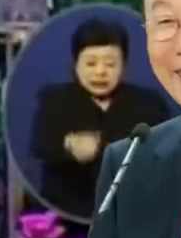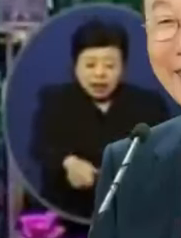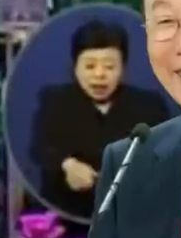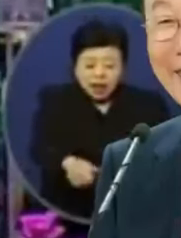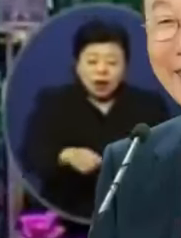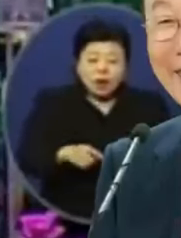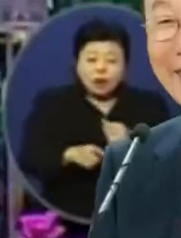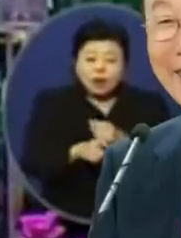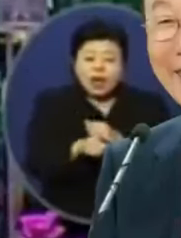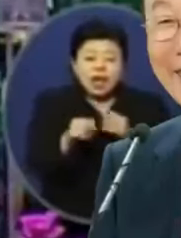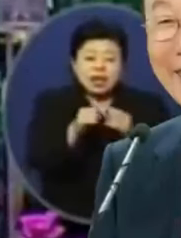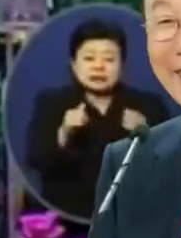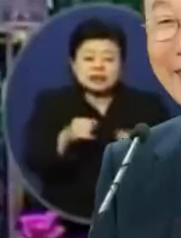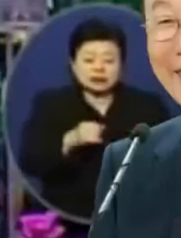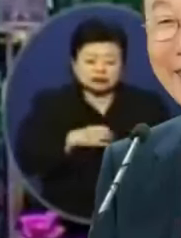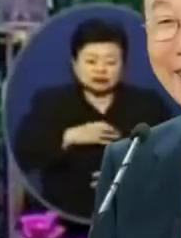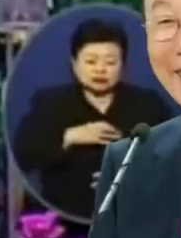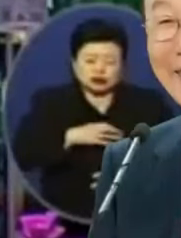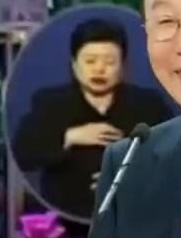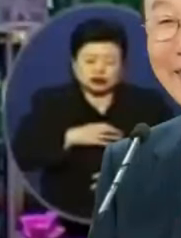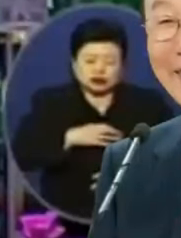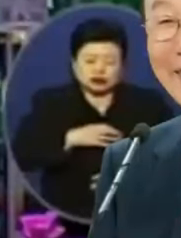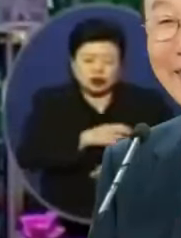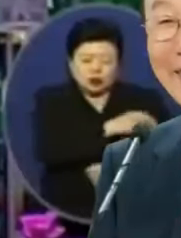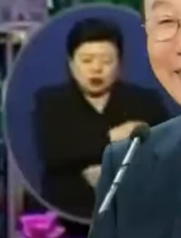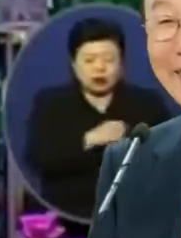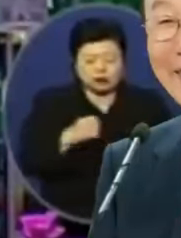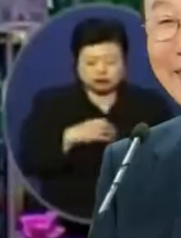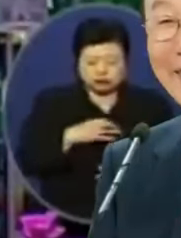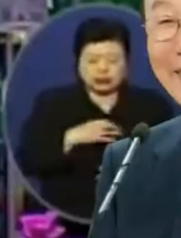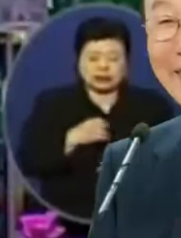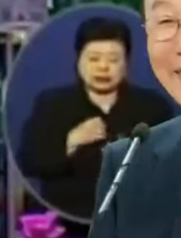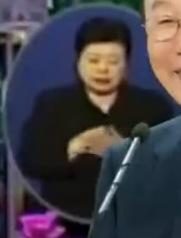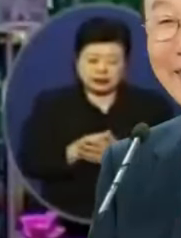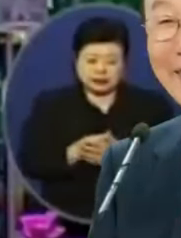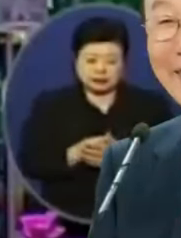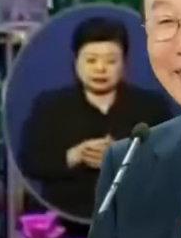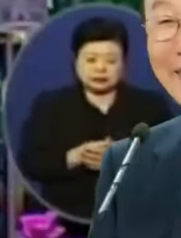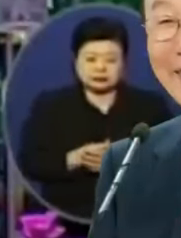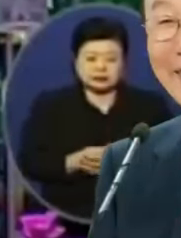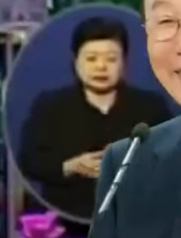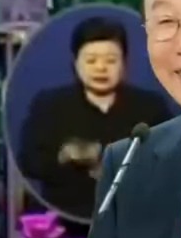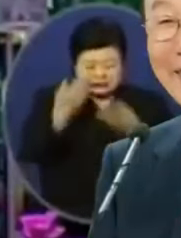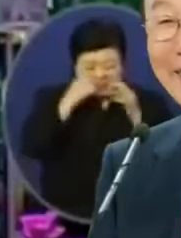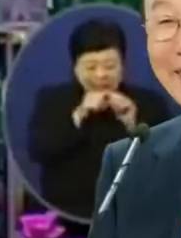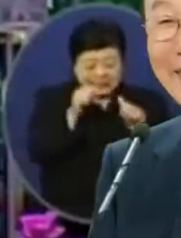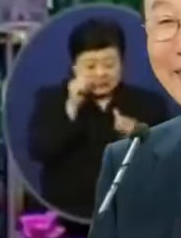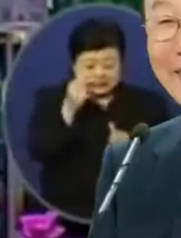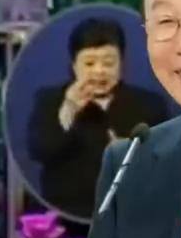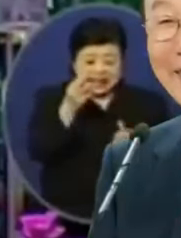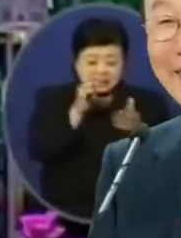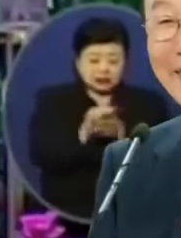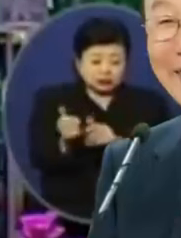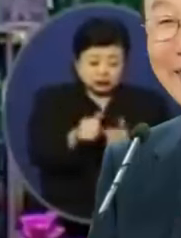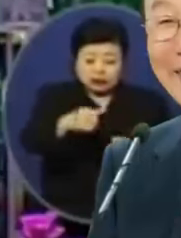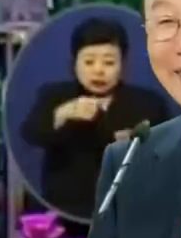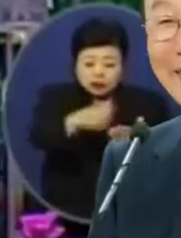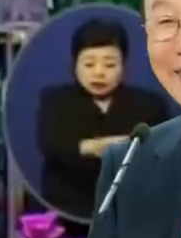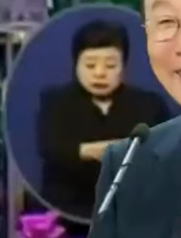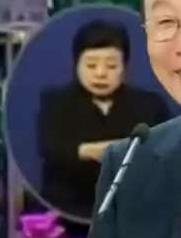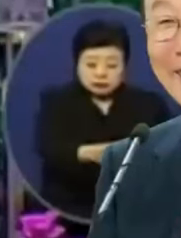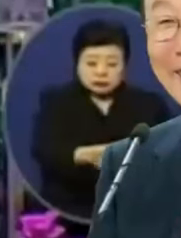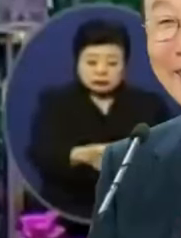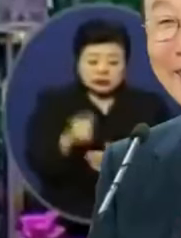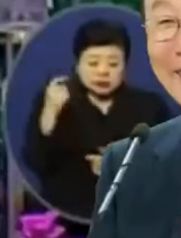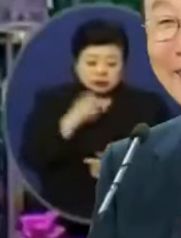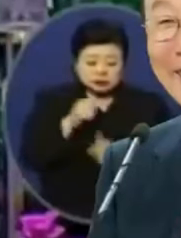왜냐하면 그들은 사람을 두려워하고 권력을 두려워했기 때문입니다. 그러나 사드락, 메삭, 아벳느고는 죽기를 각오하고 우상에